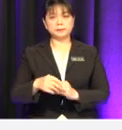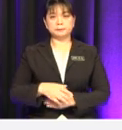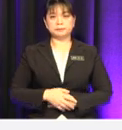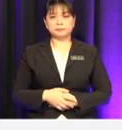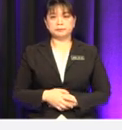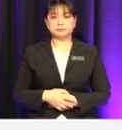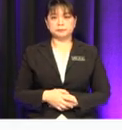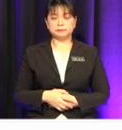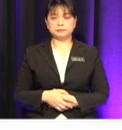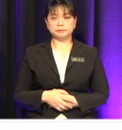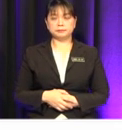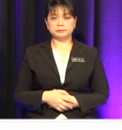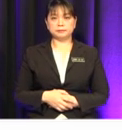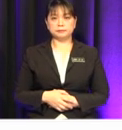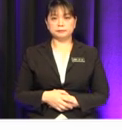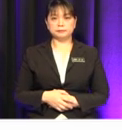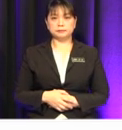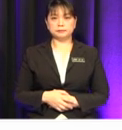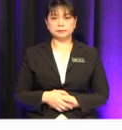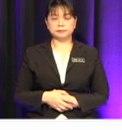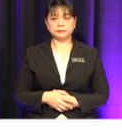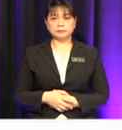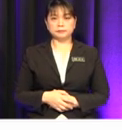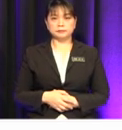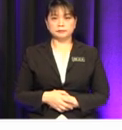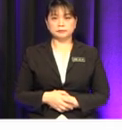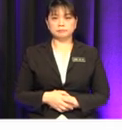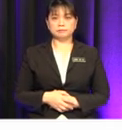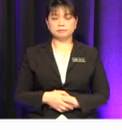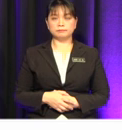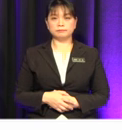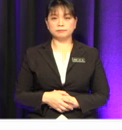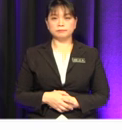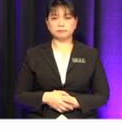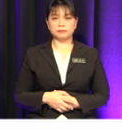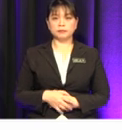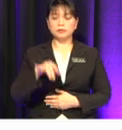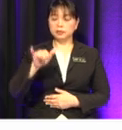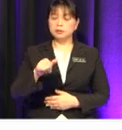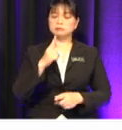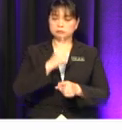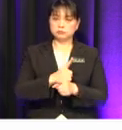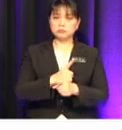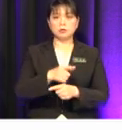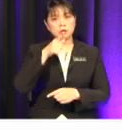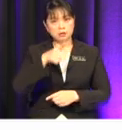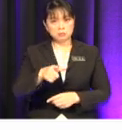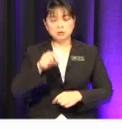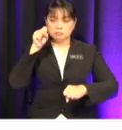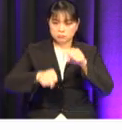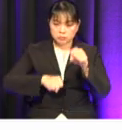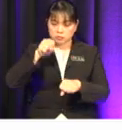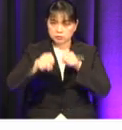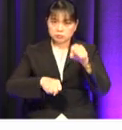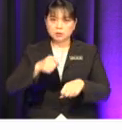memerlukan oksigen betul oke sebab dia lama aksinya bebas itu mesti